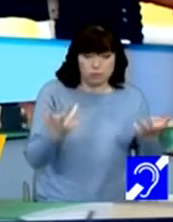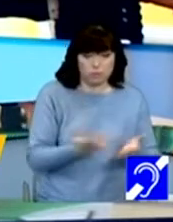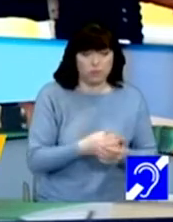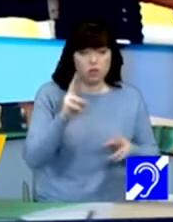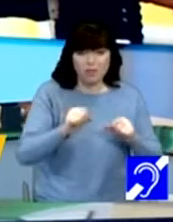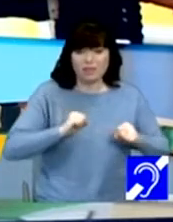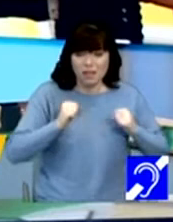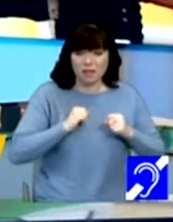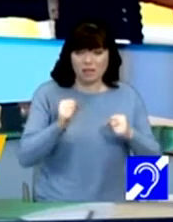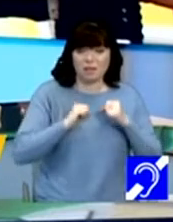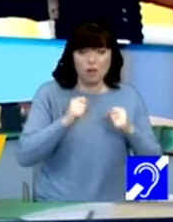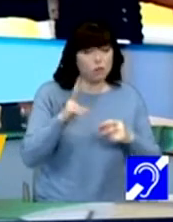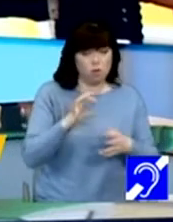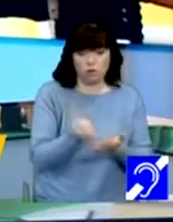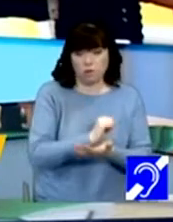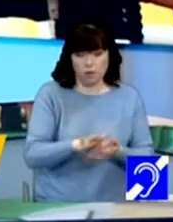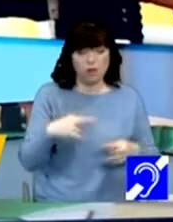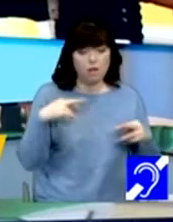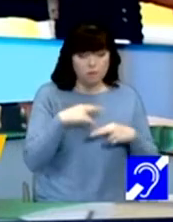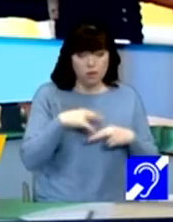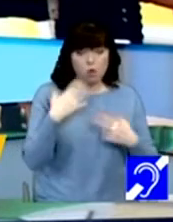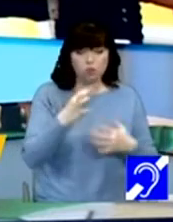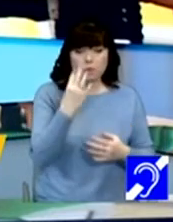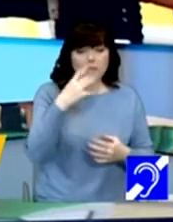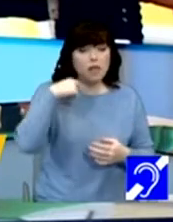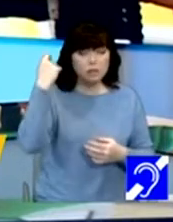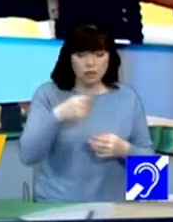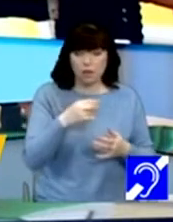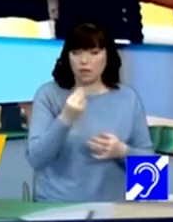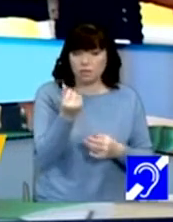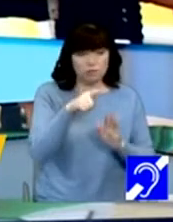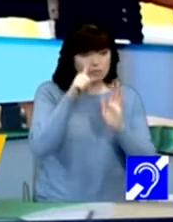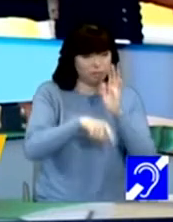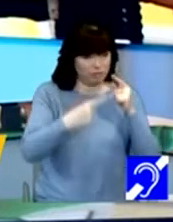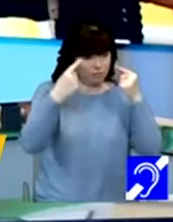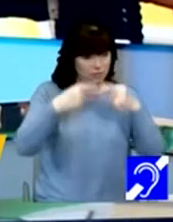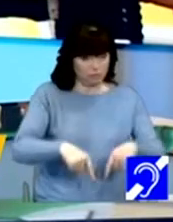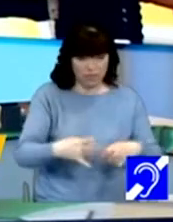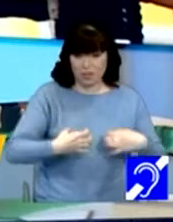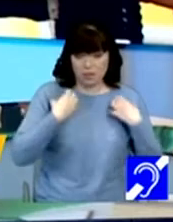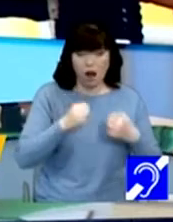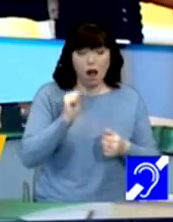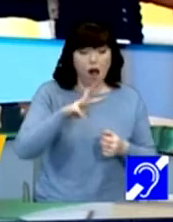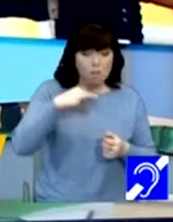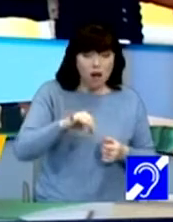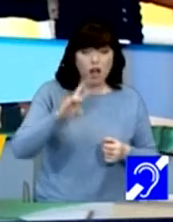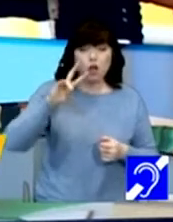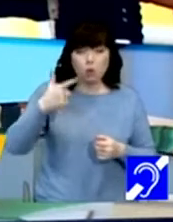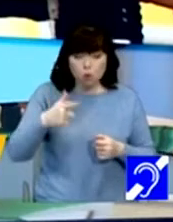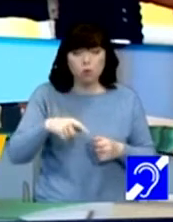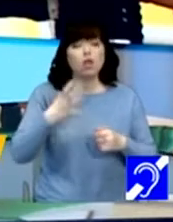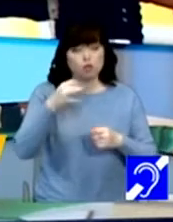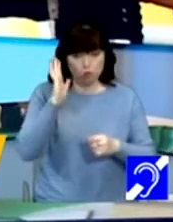guvernul condus de Viktor Orban. Ungaria se confruntă de 15 ani cu o inflație galopantă, iar în lunile mai-iunie ar putea